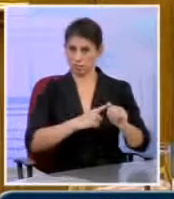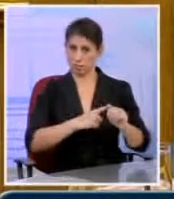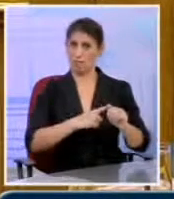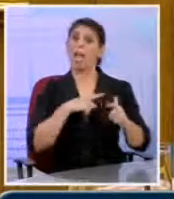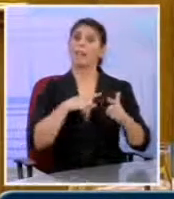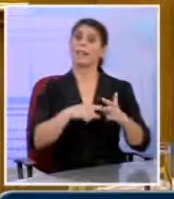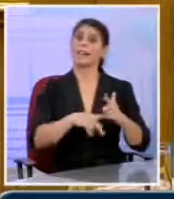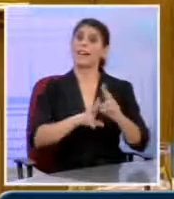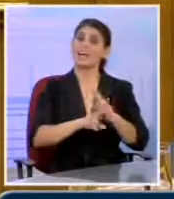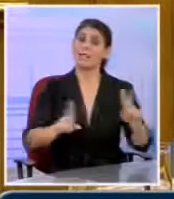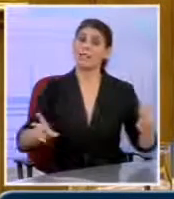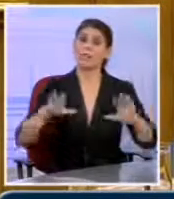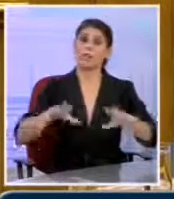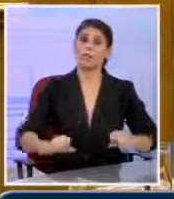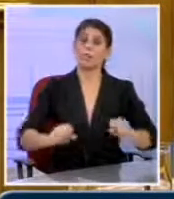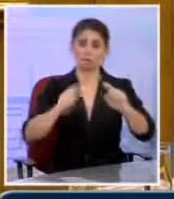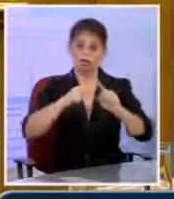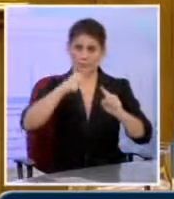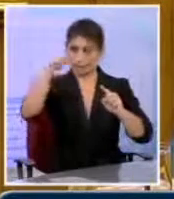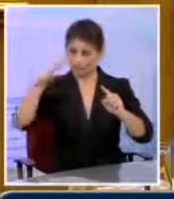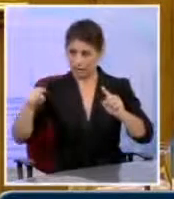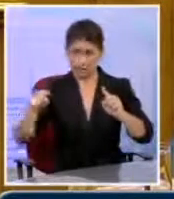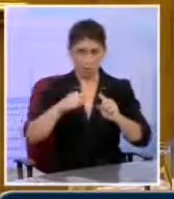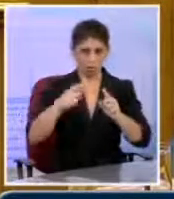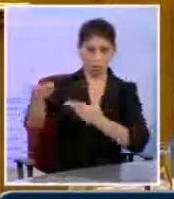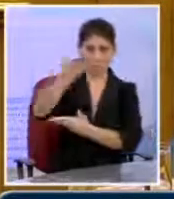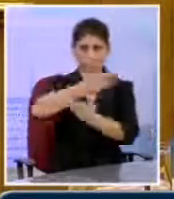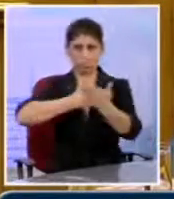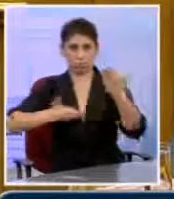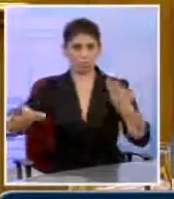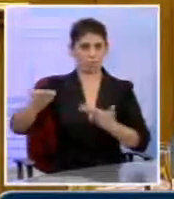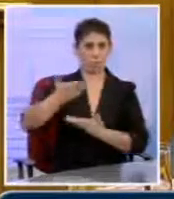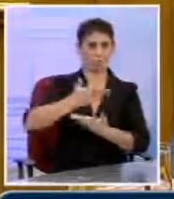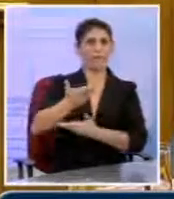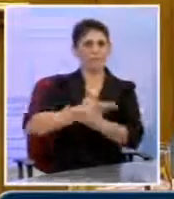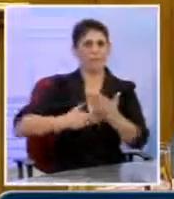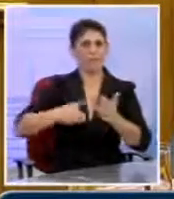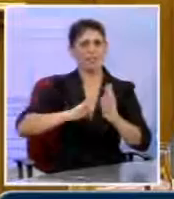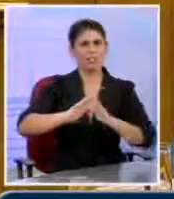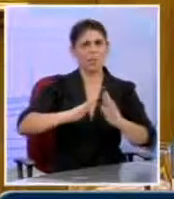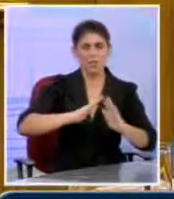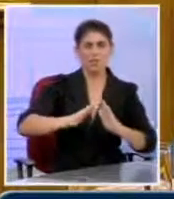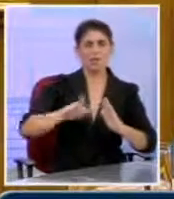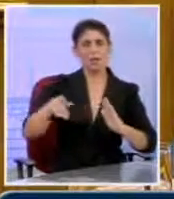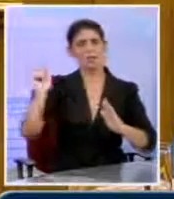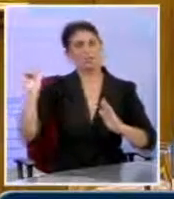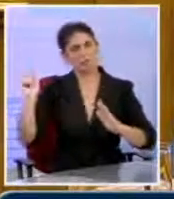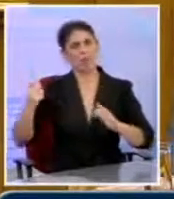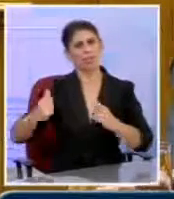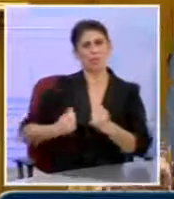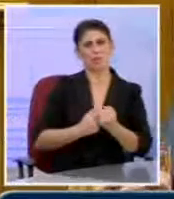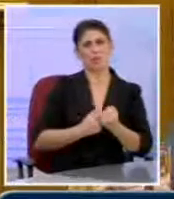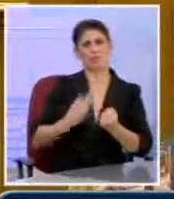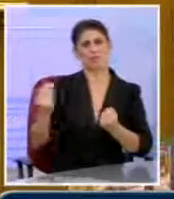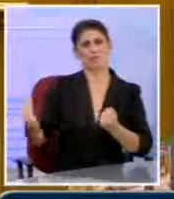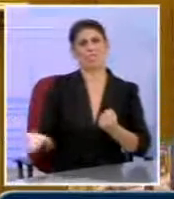και σε ένα σαφές καθεστώς τριγωνικών συναλλαγών, και αντάλλασαν την ασυλία αυτή με την πολιτική υποστήριξη που